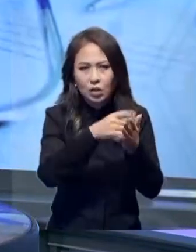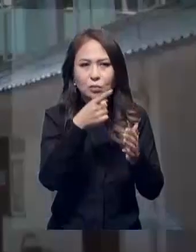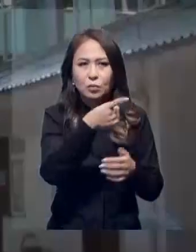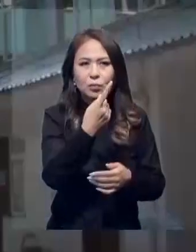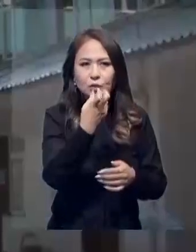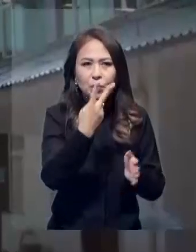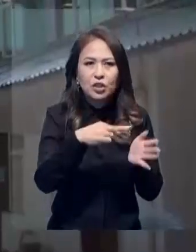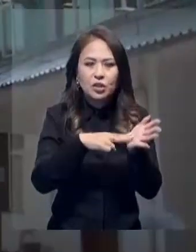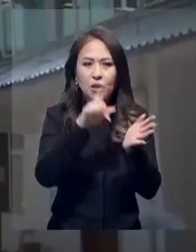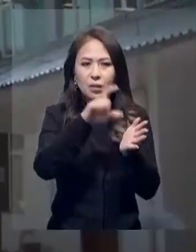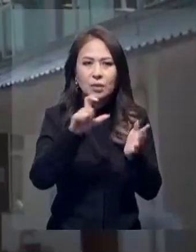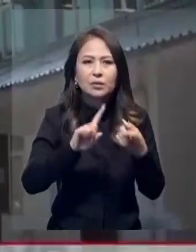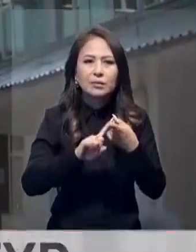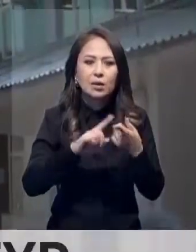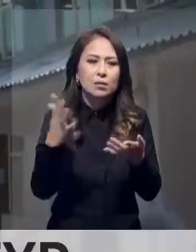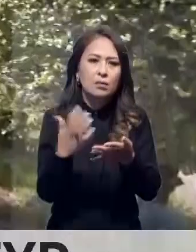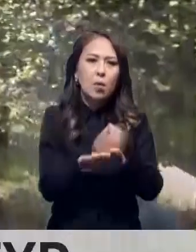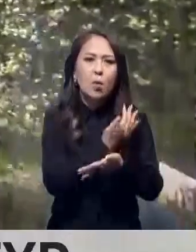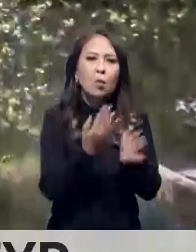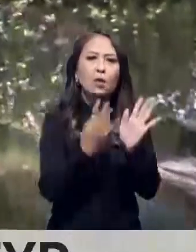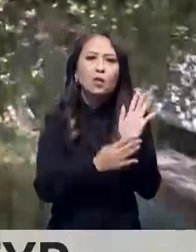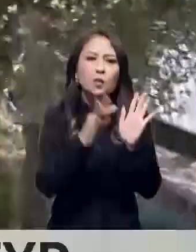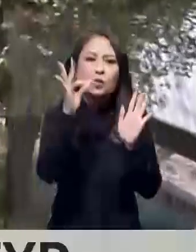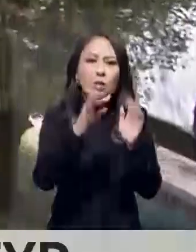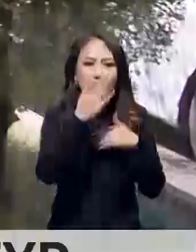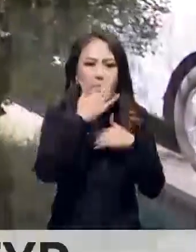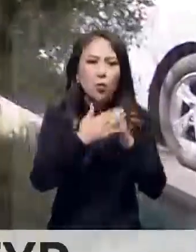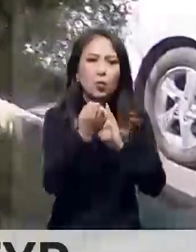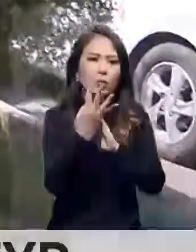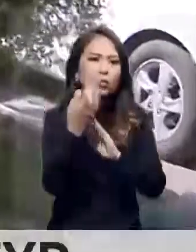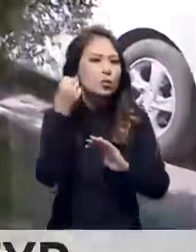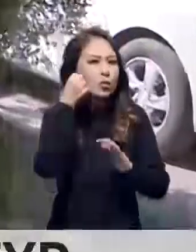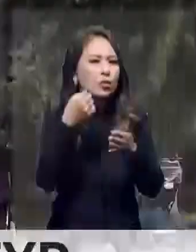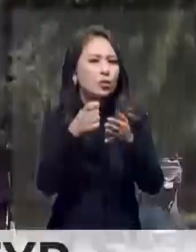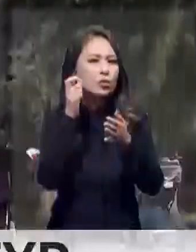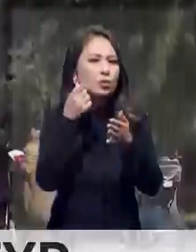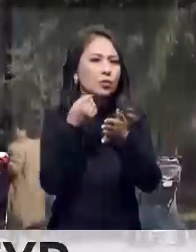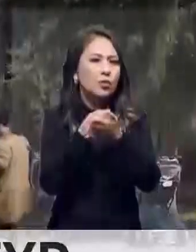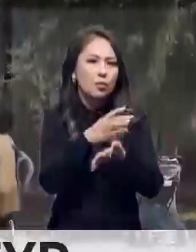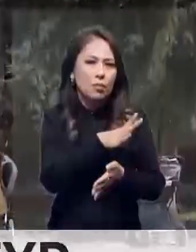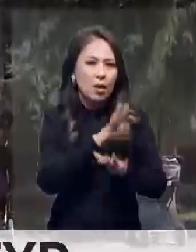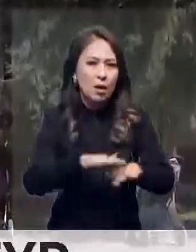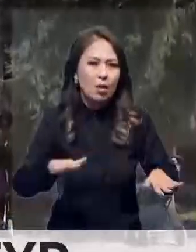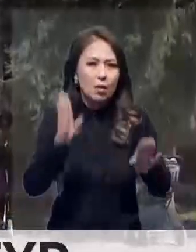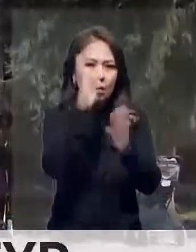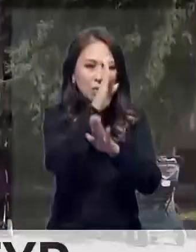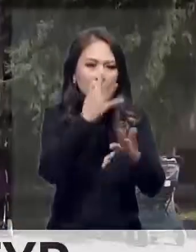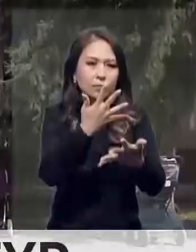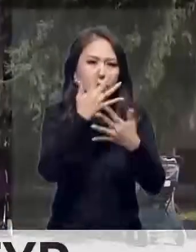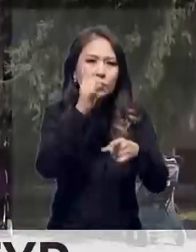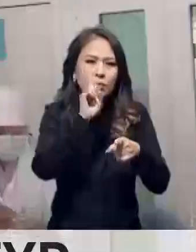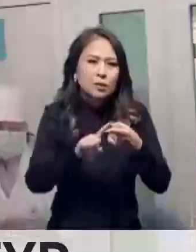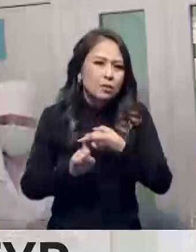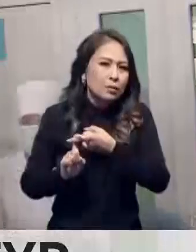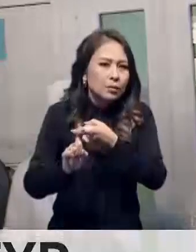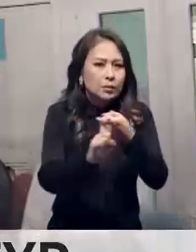мегаполисте 1127 адамнан қызылша анықталған. Олардың 90%-ға жуығы 14 жасқа дейінгі бала. Ау арқылы тез тарайтын